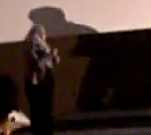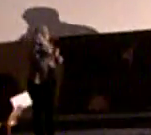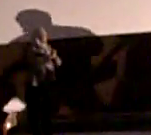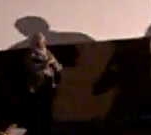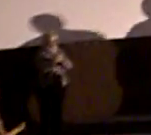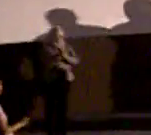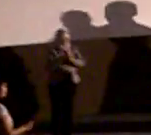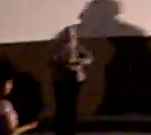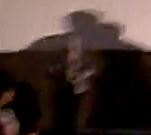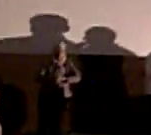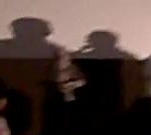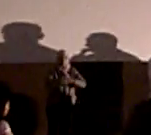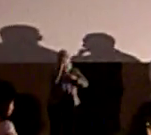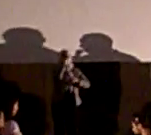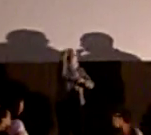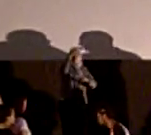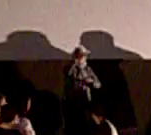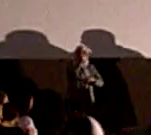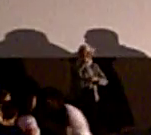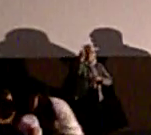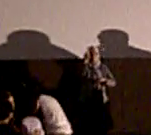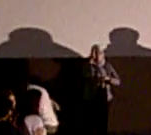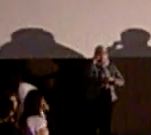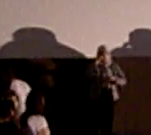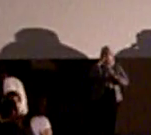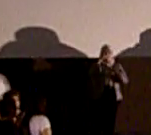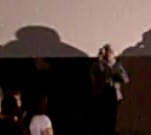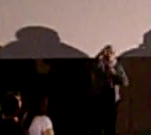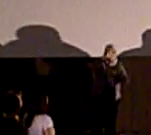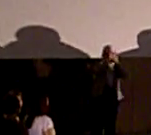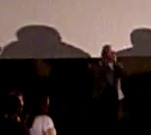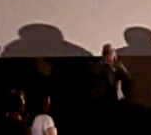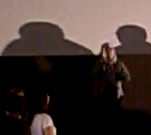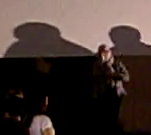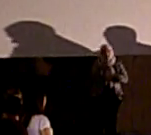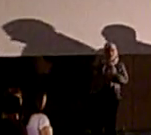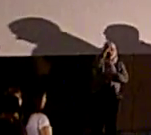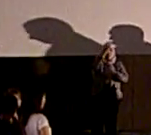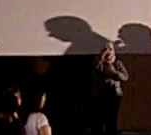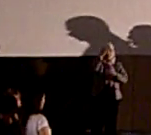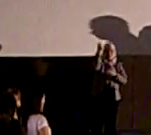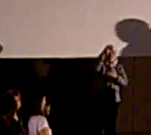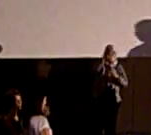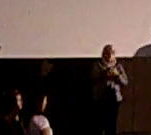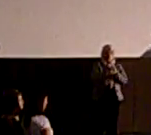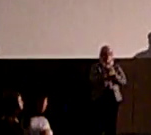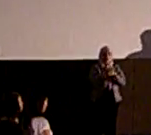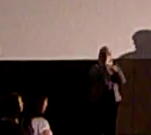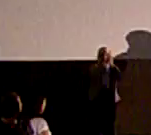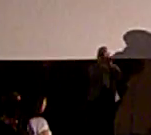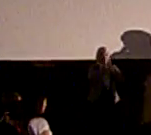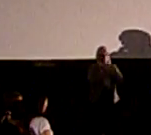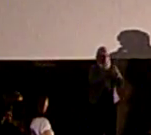يسرى اللي هو رقم 31 وهو عدد الجمعيات، وفي الواقع أكثر من هكا الرقم نتاع